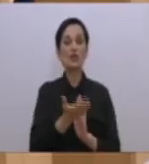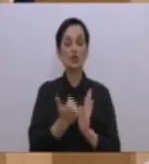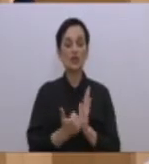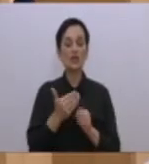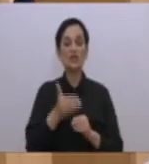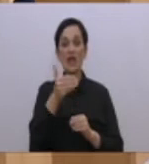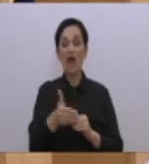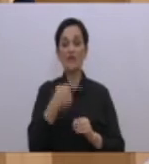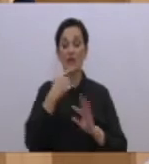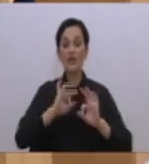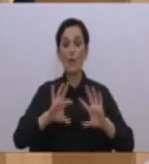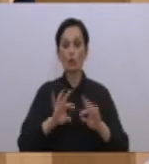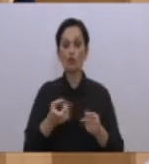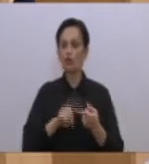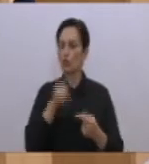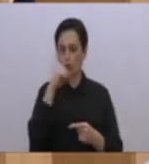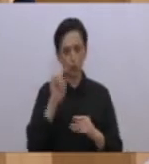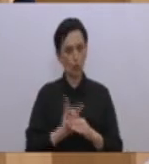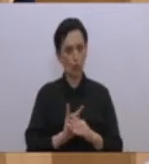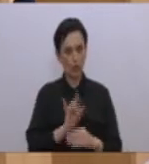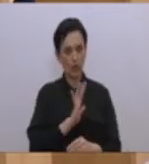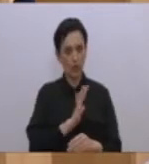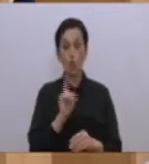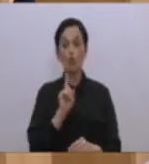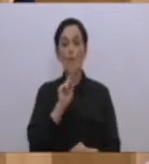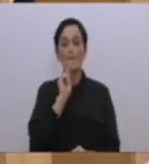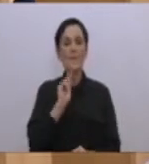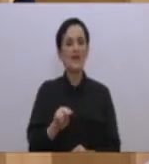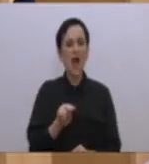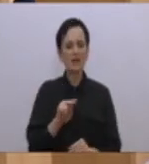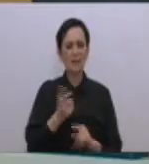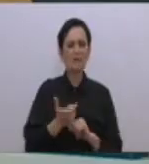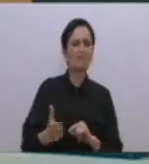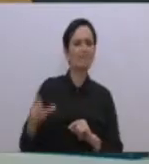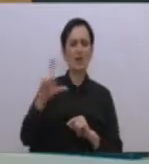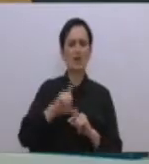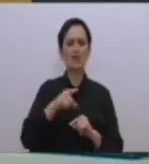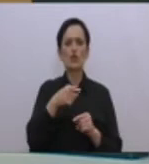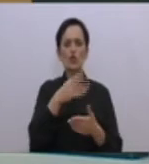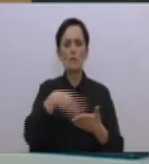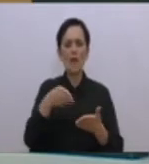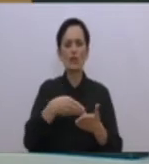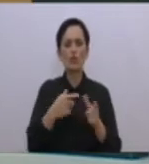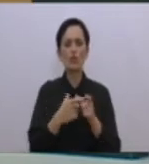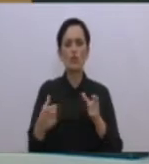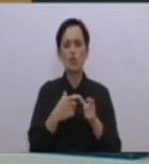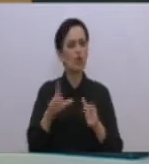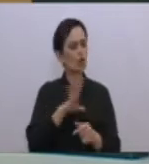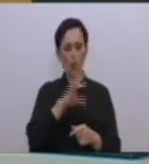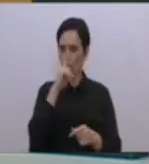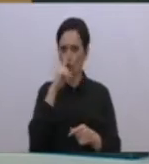დაგვიანებით გამოცხადების შესახებ იყო ტყუილი. Რომ ბრალდება ჭარბი რაოდენობის ბათილი ბიულეტენების შესახებ იყო